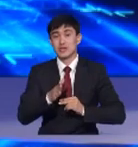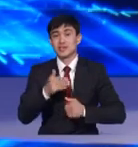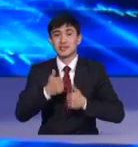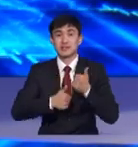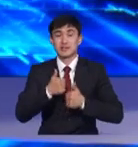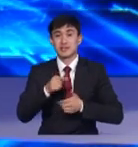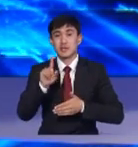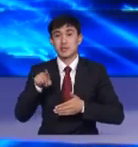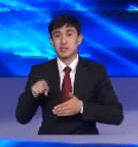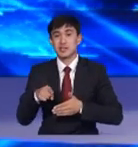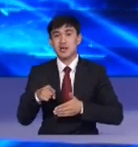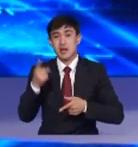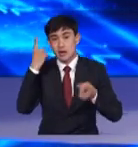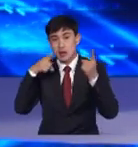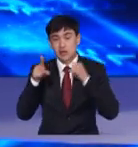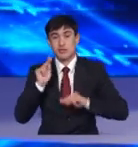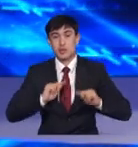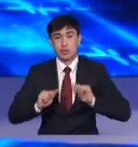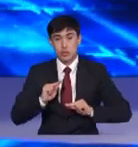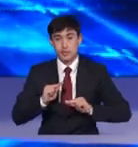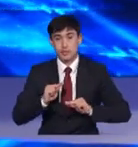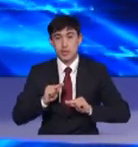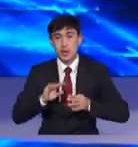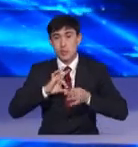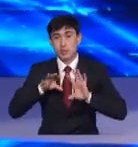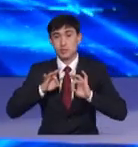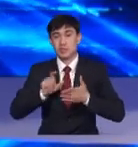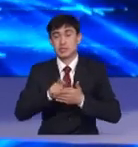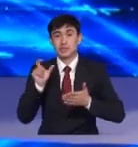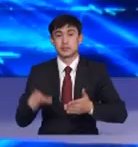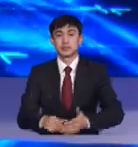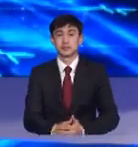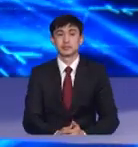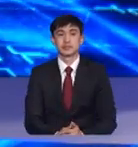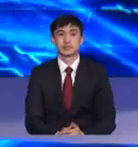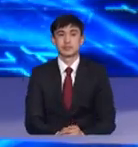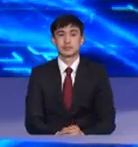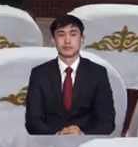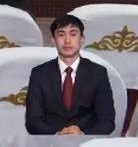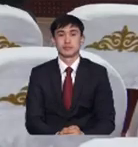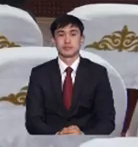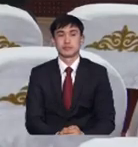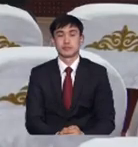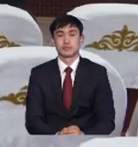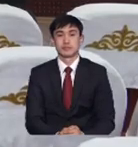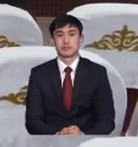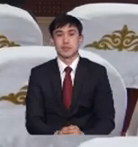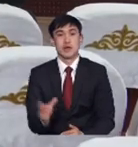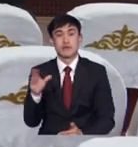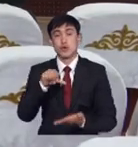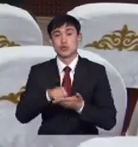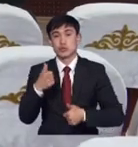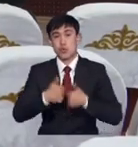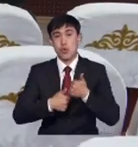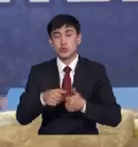соревноваться в номинации Креатив педагог подробности у айслу жа андосово все участники